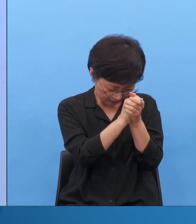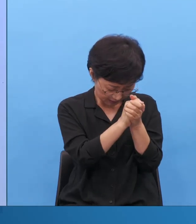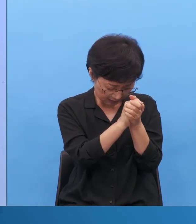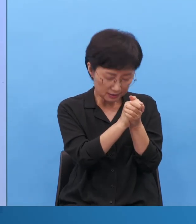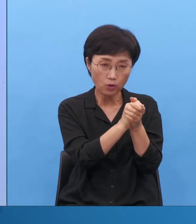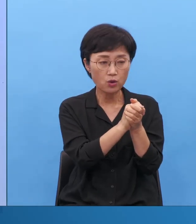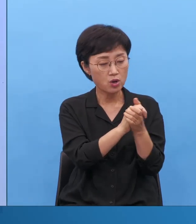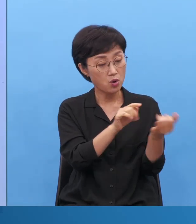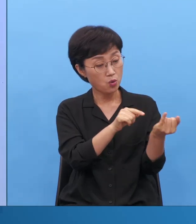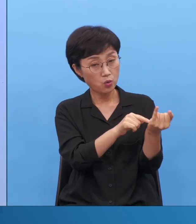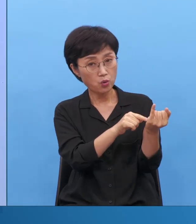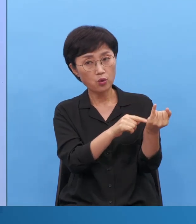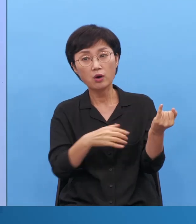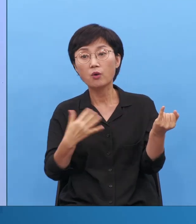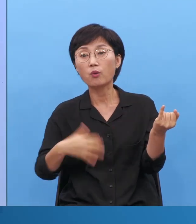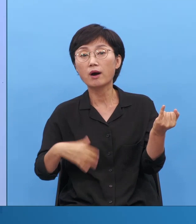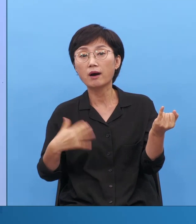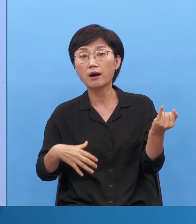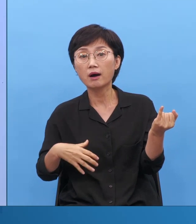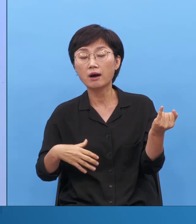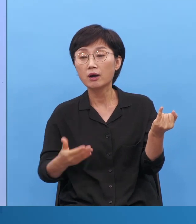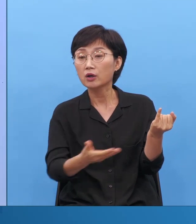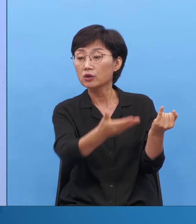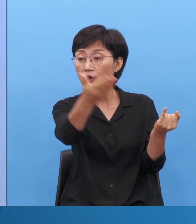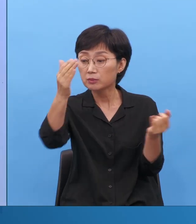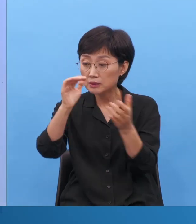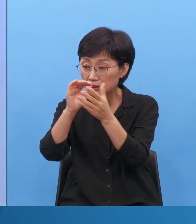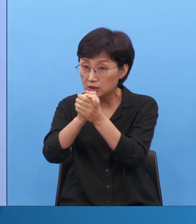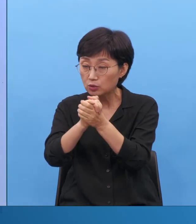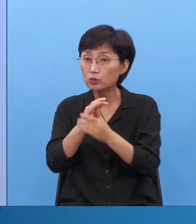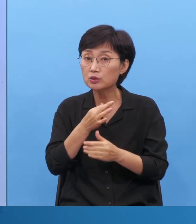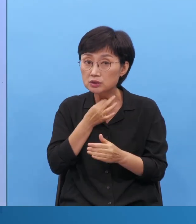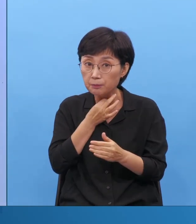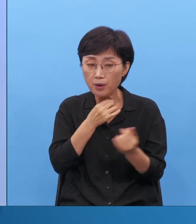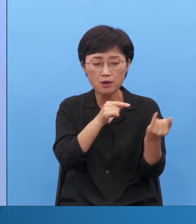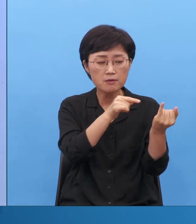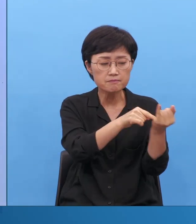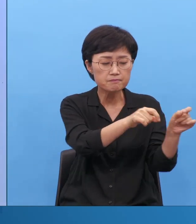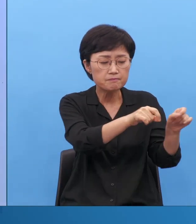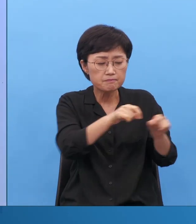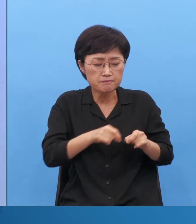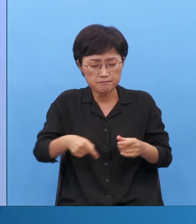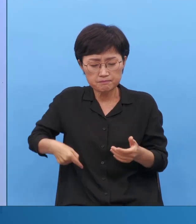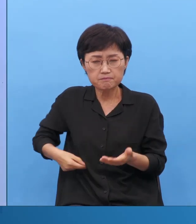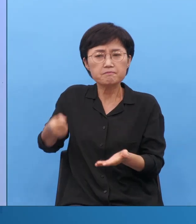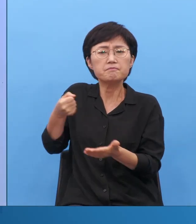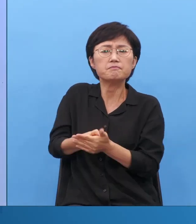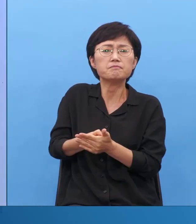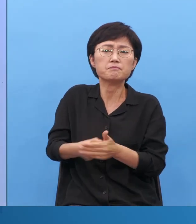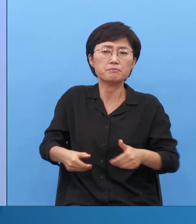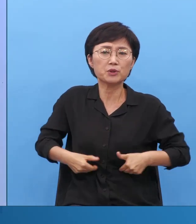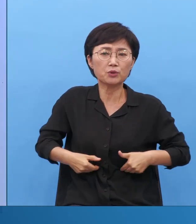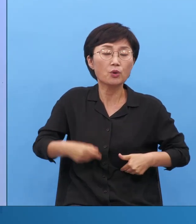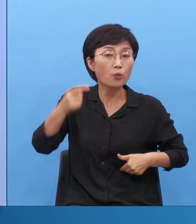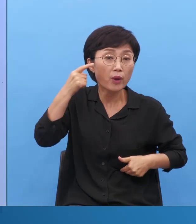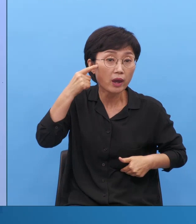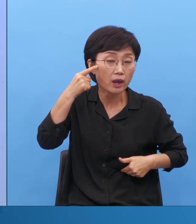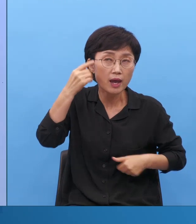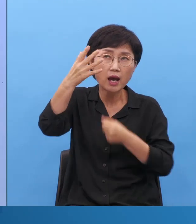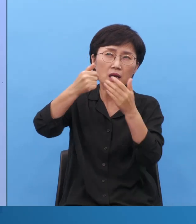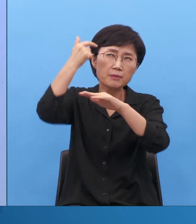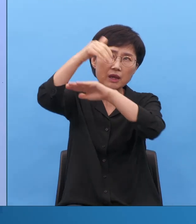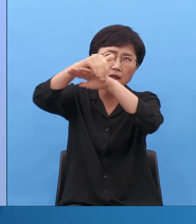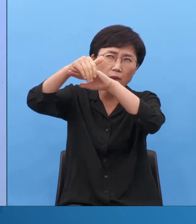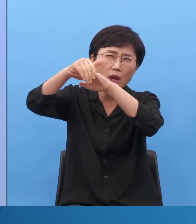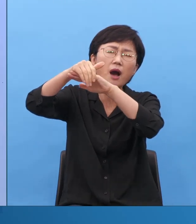대단하죠. It was tremendous. 여러분의 기도는 그런 결단이 있어야 됩니다. 하나님의 정확한 뜻을 보고요. 아들을 그렇게 보내기로 한 거예요. Your prayer must